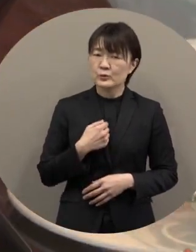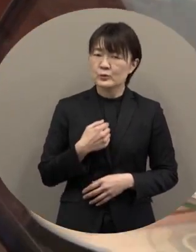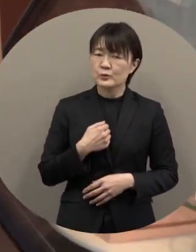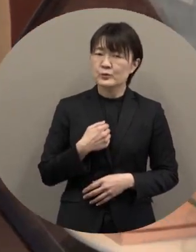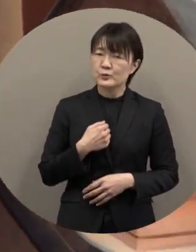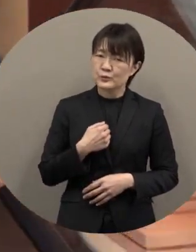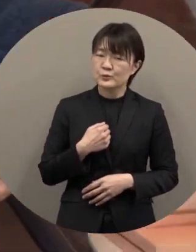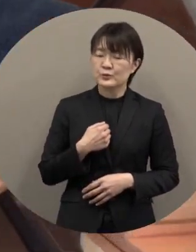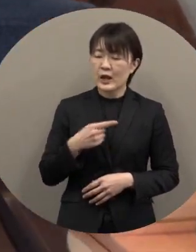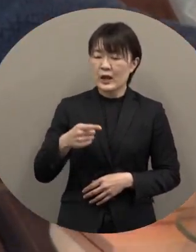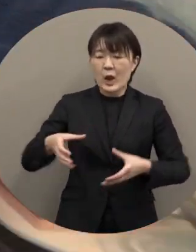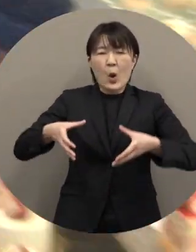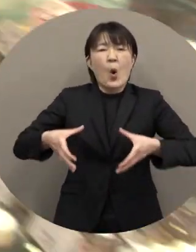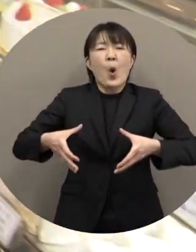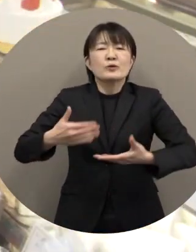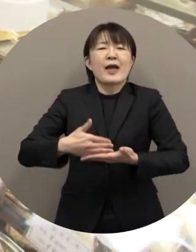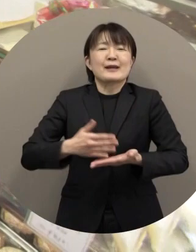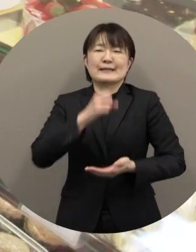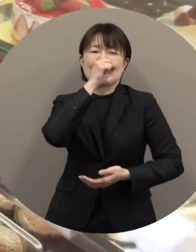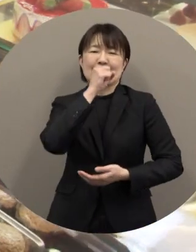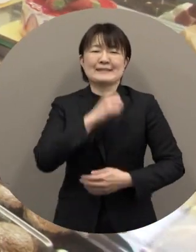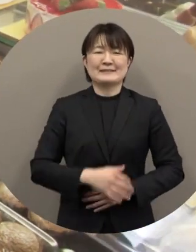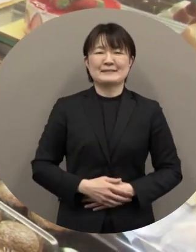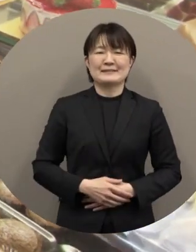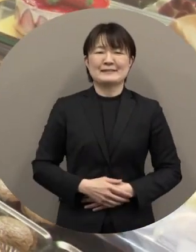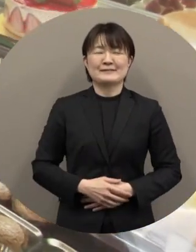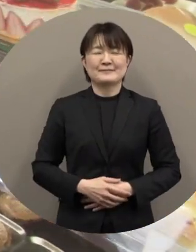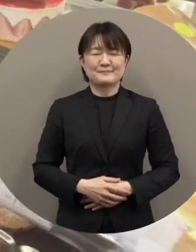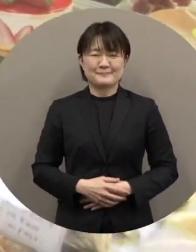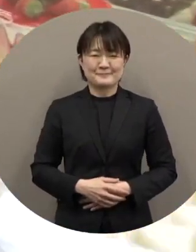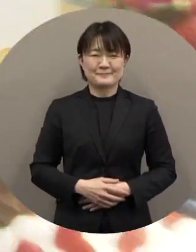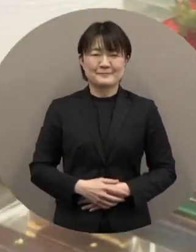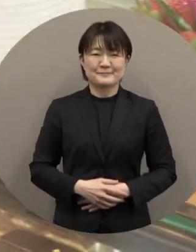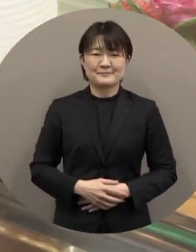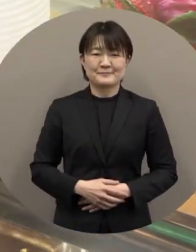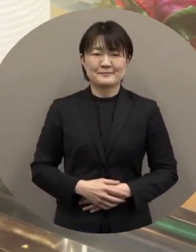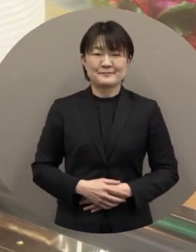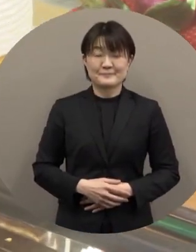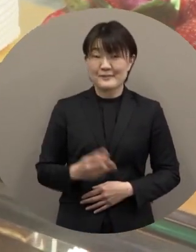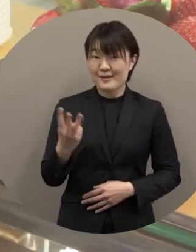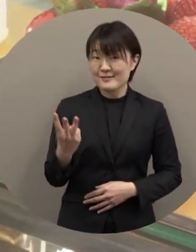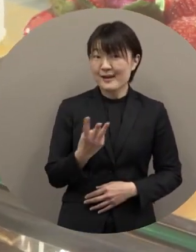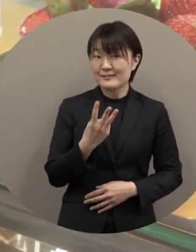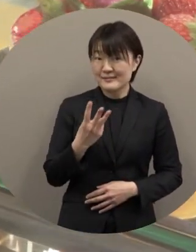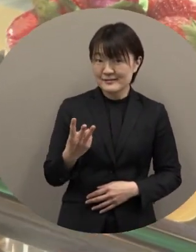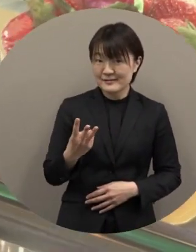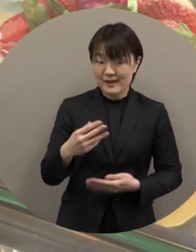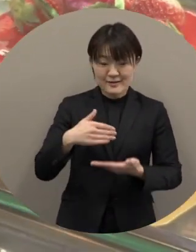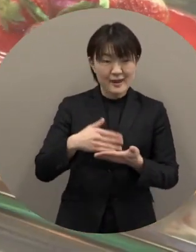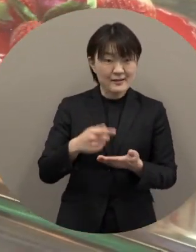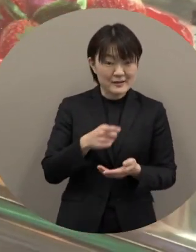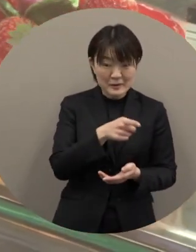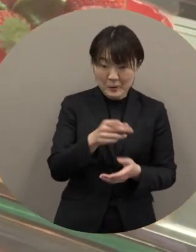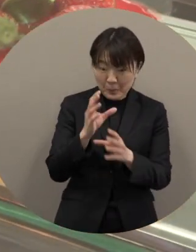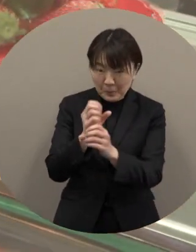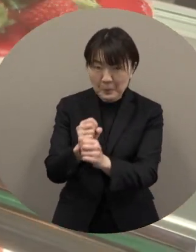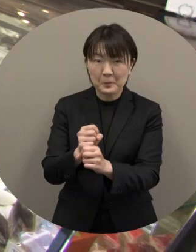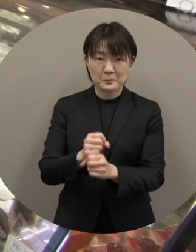美味しそう。僕ホールケーキ。 あー、それはずるくないですか？ 3人ともショーケースに目が釘付